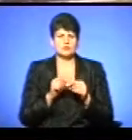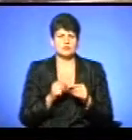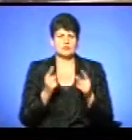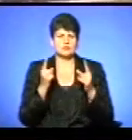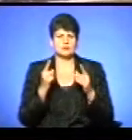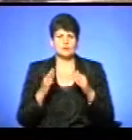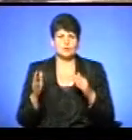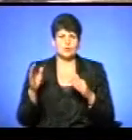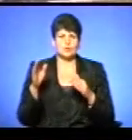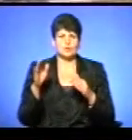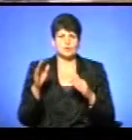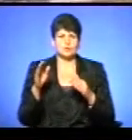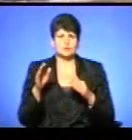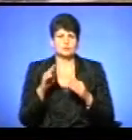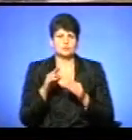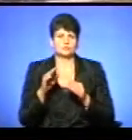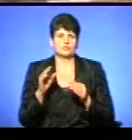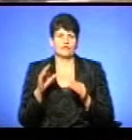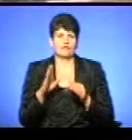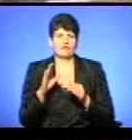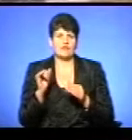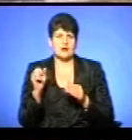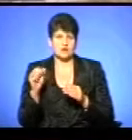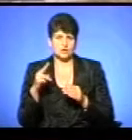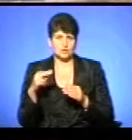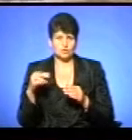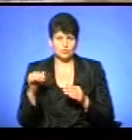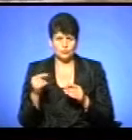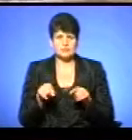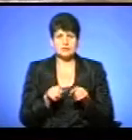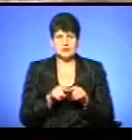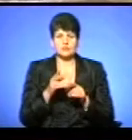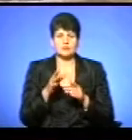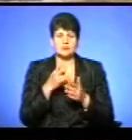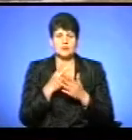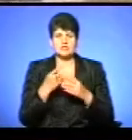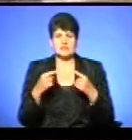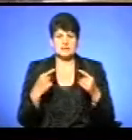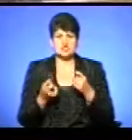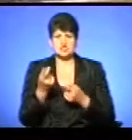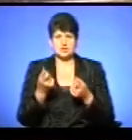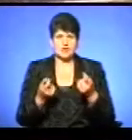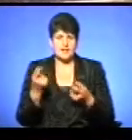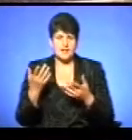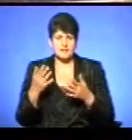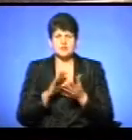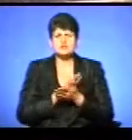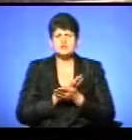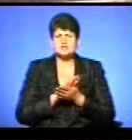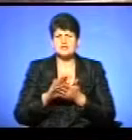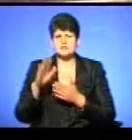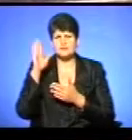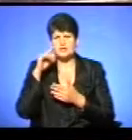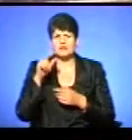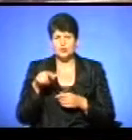віадуку дев'ятиарочного. Також він пролягає через різні джерела, де чиста джерельна вода, де